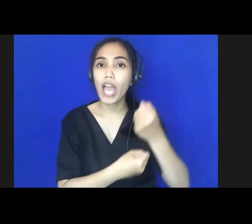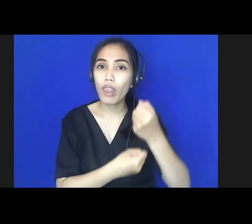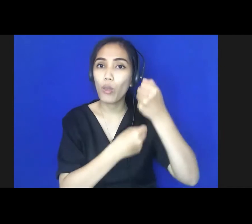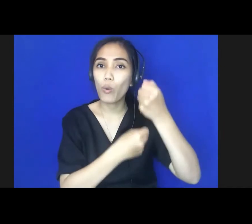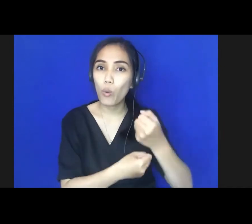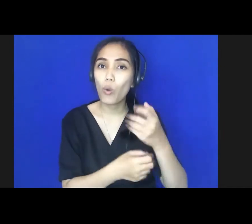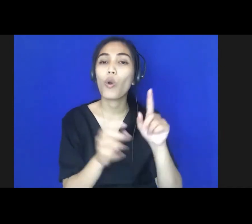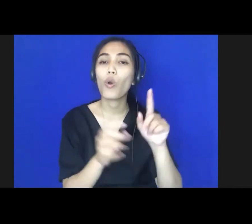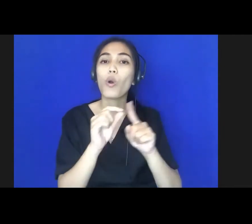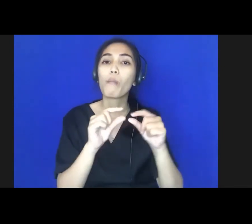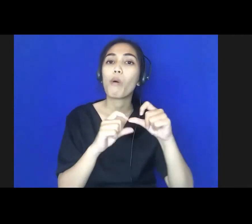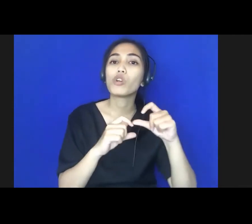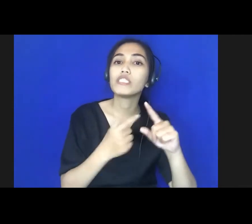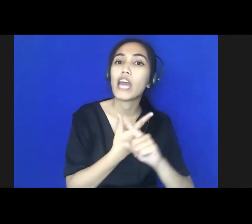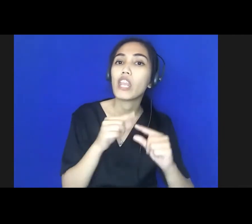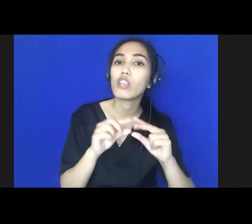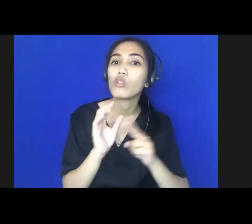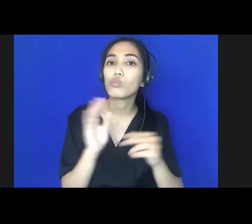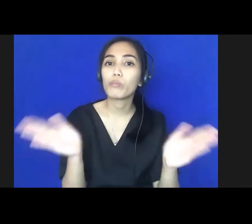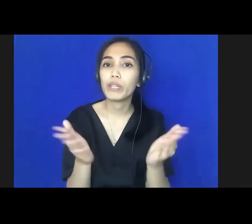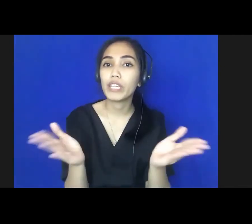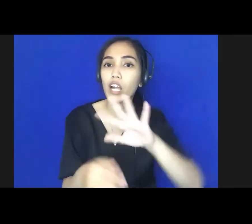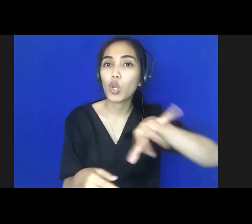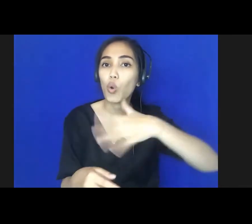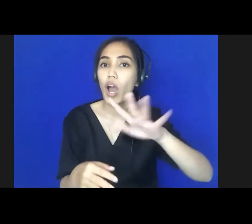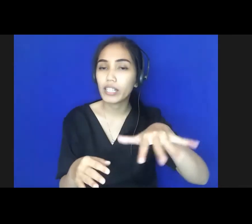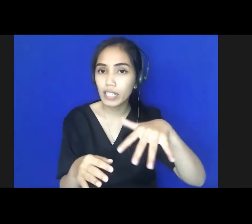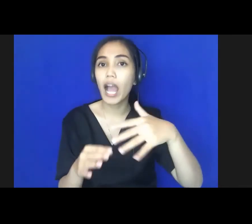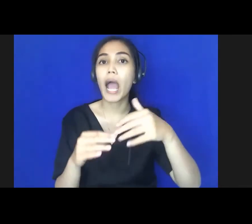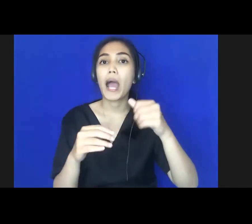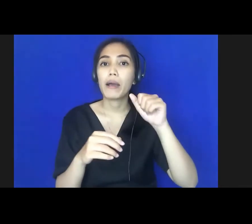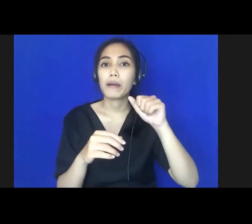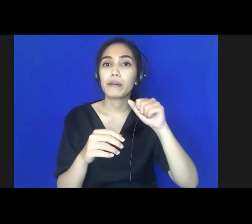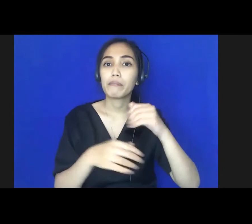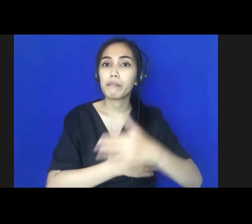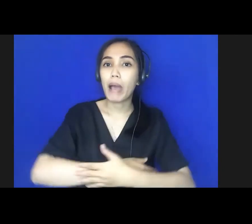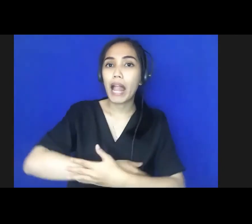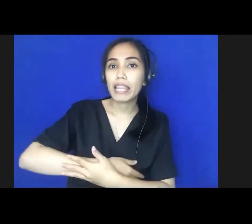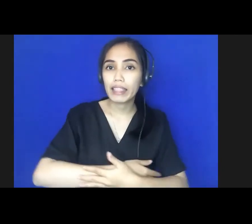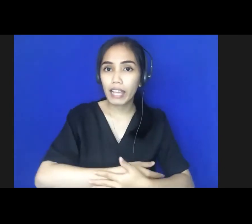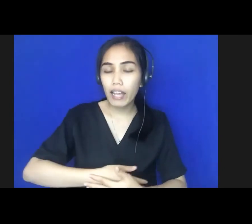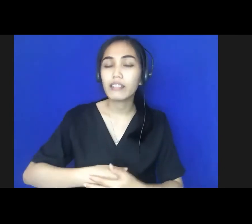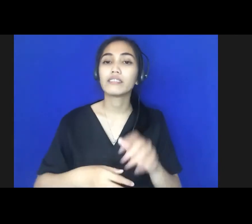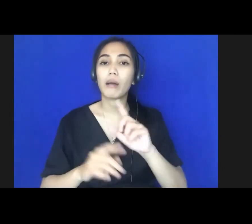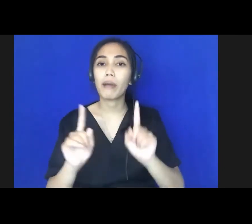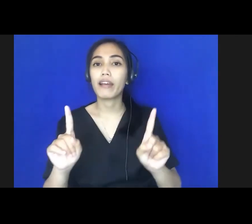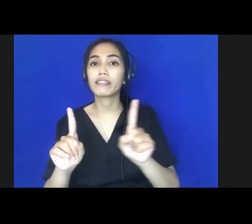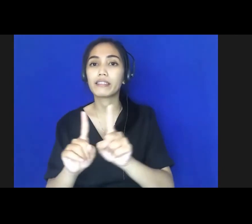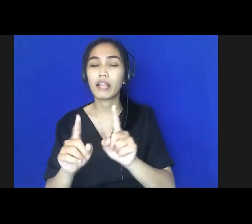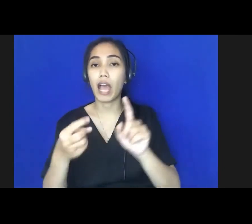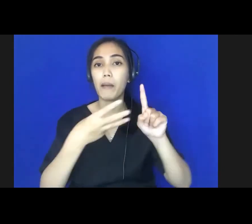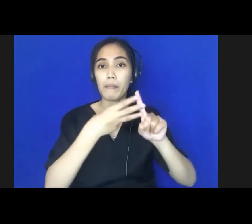PAUD ya, Bina Keluarga Balita, dan juga dari PKK sendiri. Ini nanti akan menjadi tim pendamping